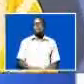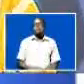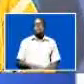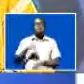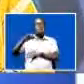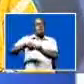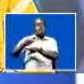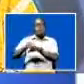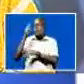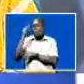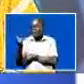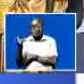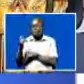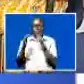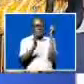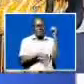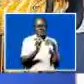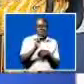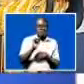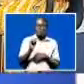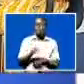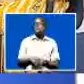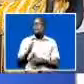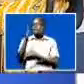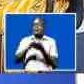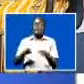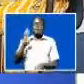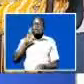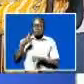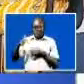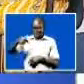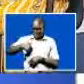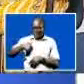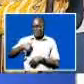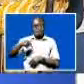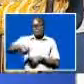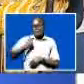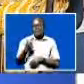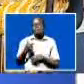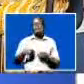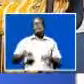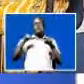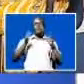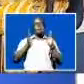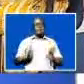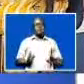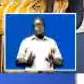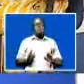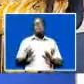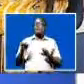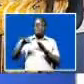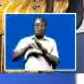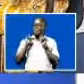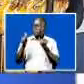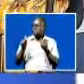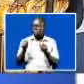vizuri sana. Kwa hivyo si vibaya havileti sumu. Kama viko vya umbea sijui, lakini chenye niko mimi na mimi mwenyewe cha LED. Tena mako sawa kabisa.